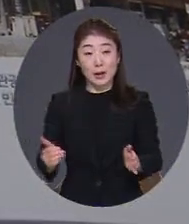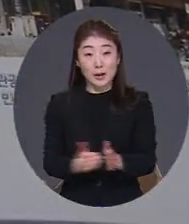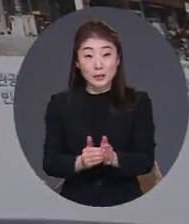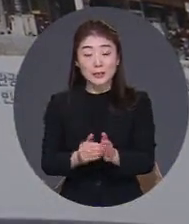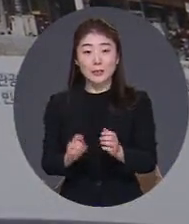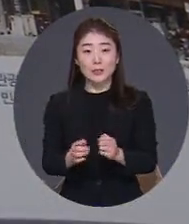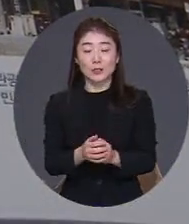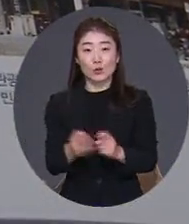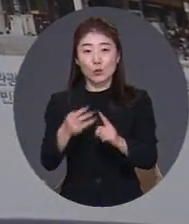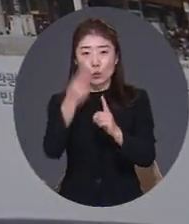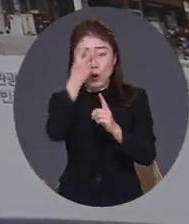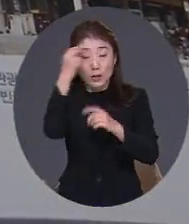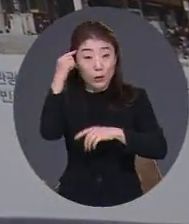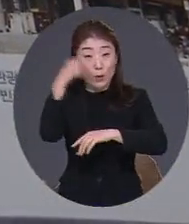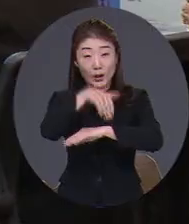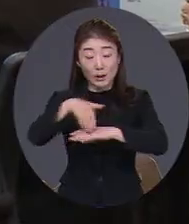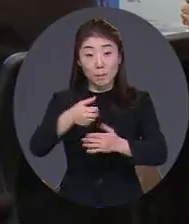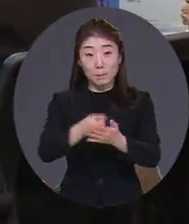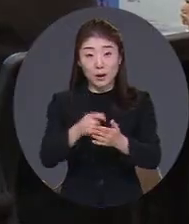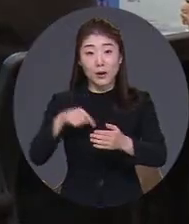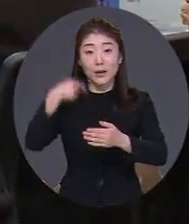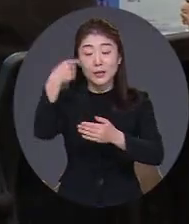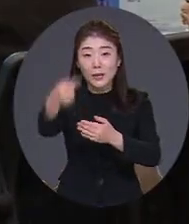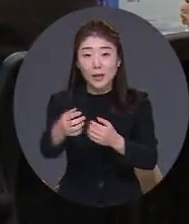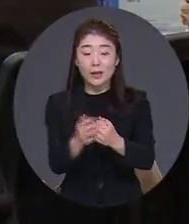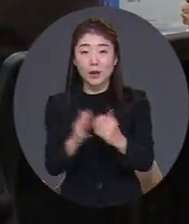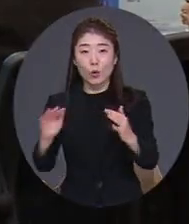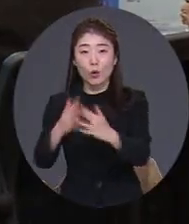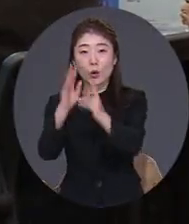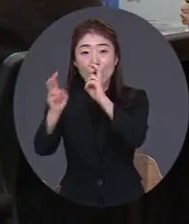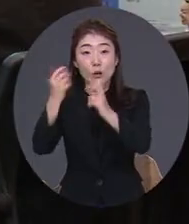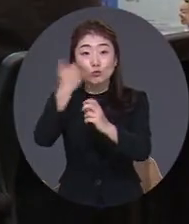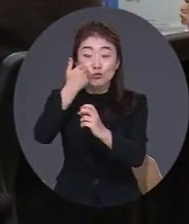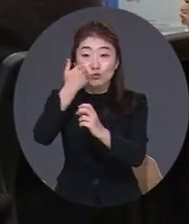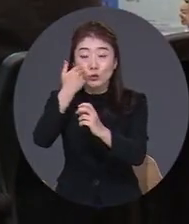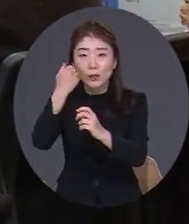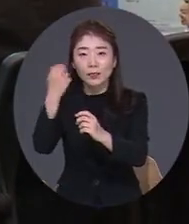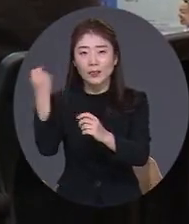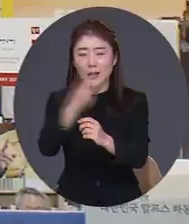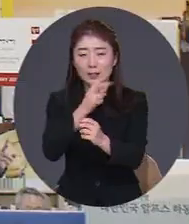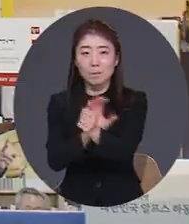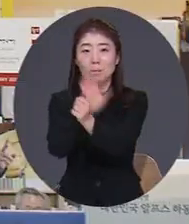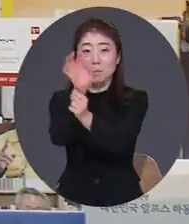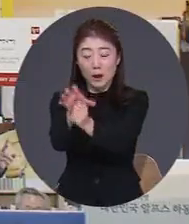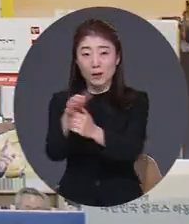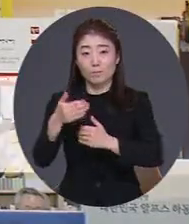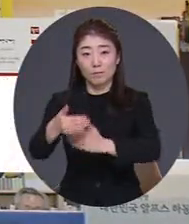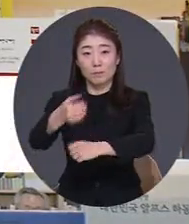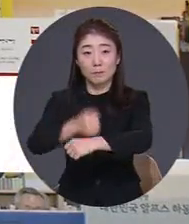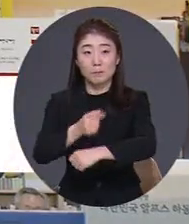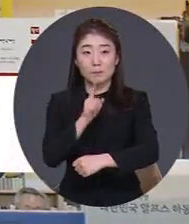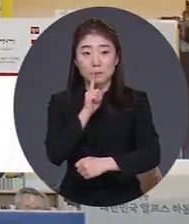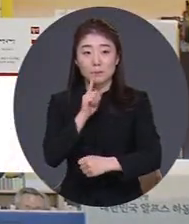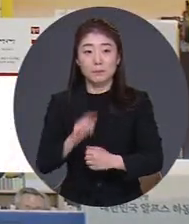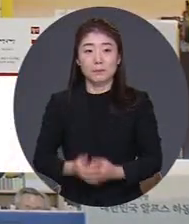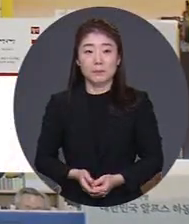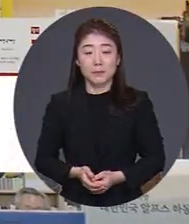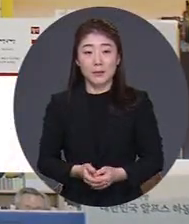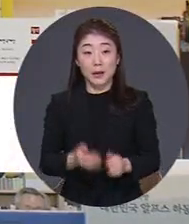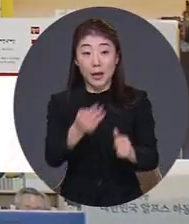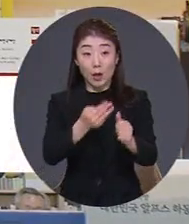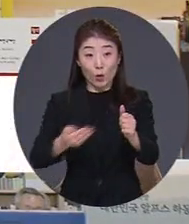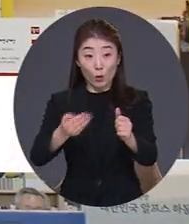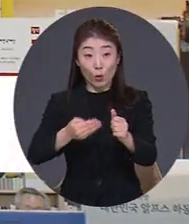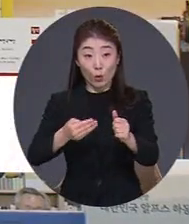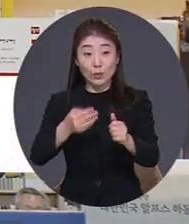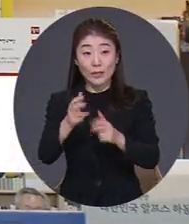관리 계획을 결정한 뒤 새 사업자를 찾아 사업을 재개할 계획입니다. 알프스 하동 프로젝트는 현재 군 관리 계획